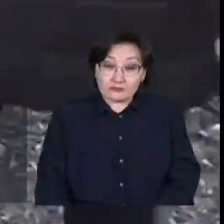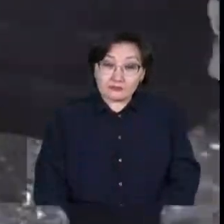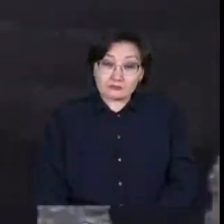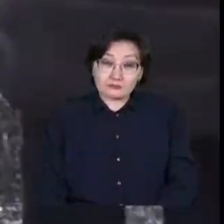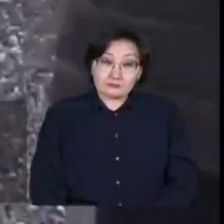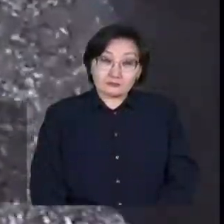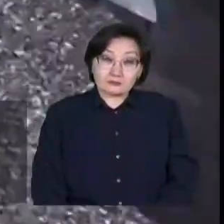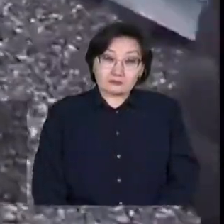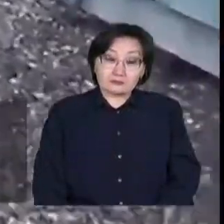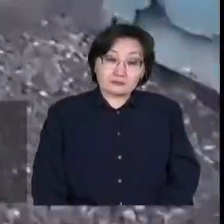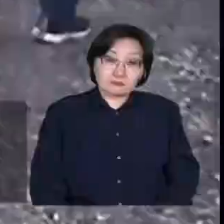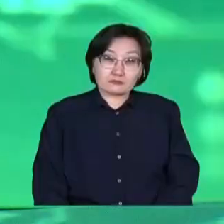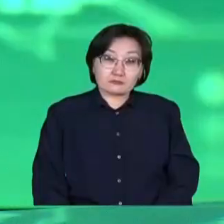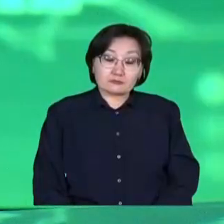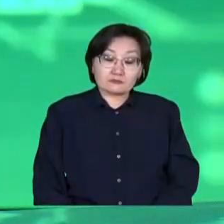жатпайды.